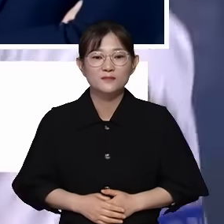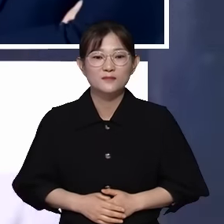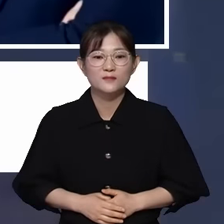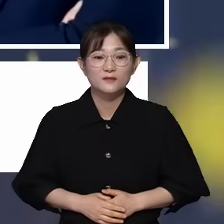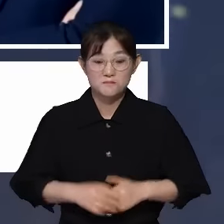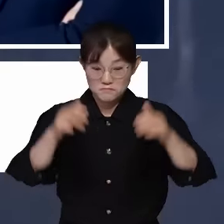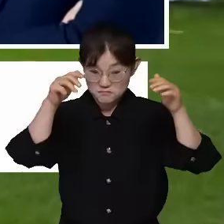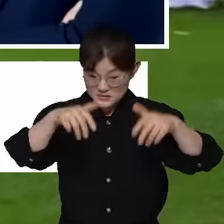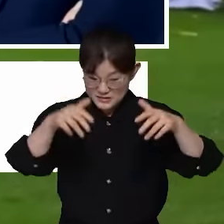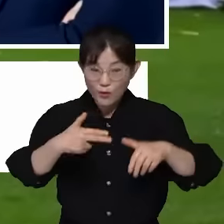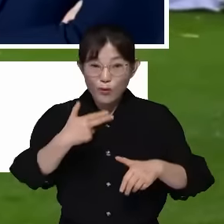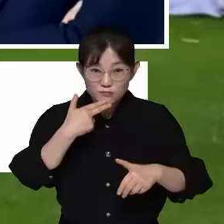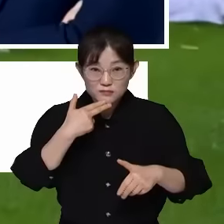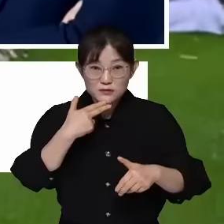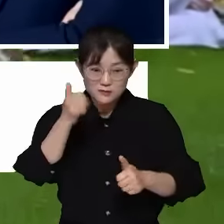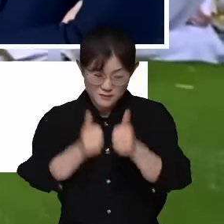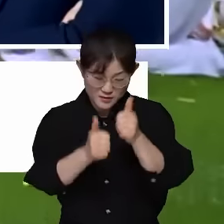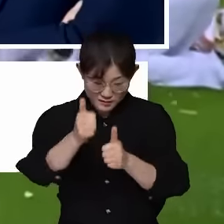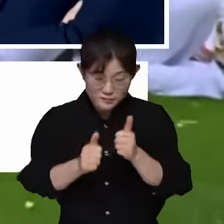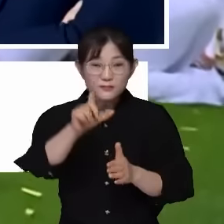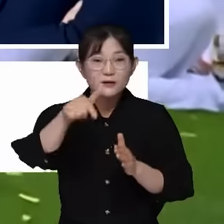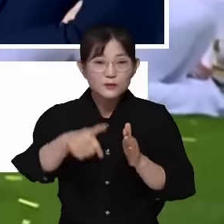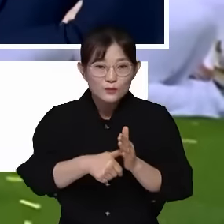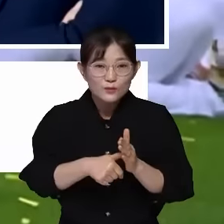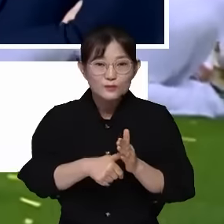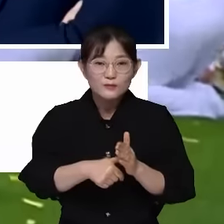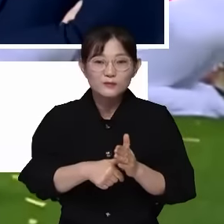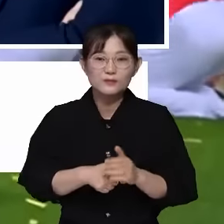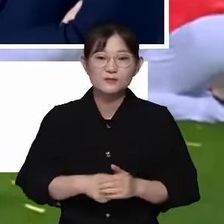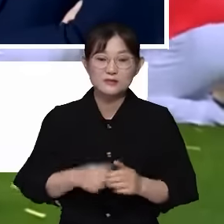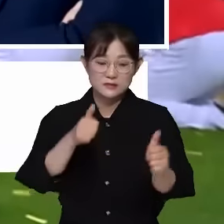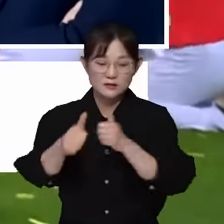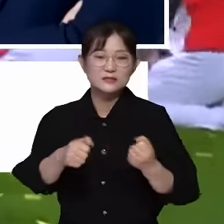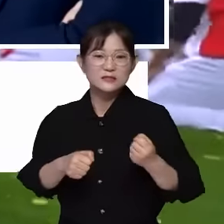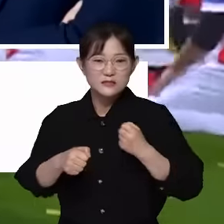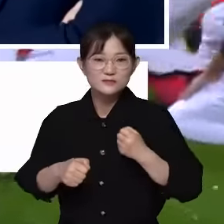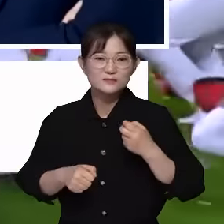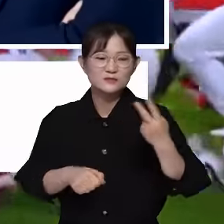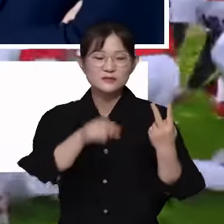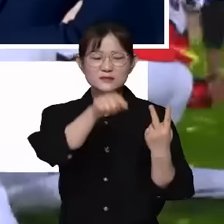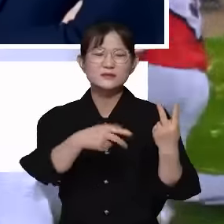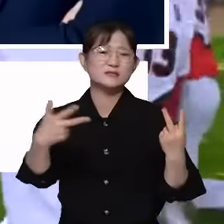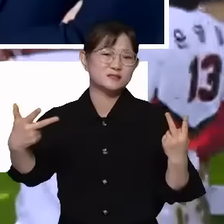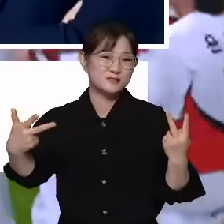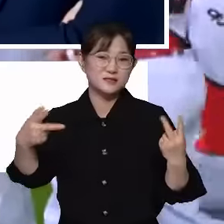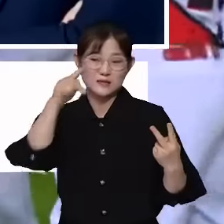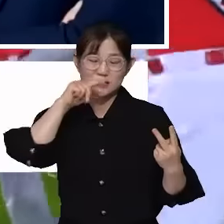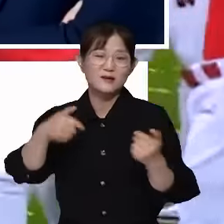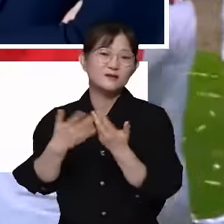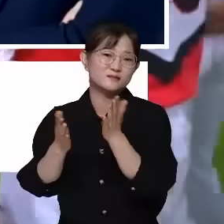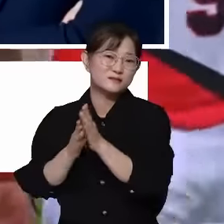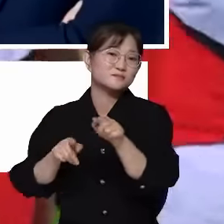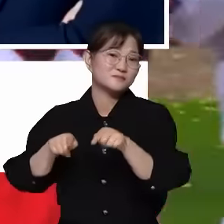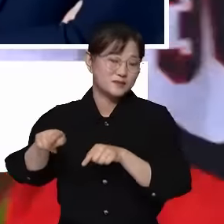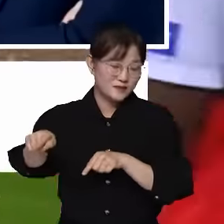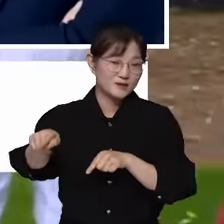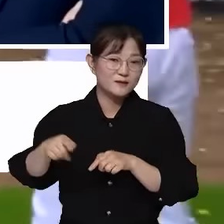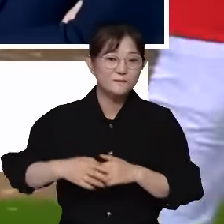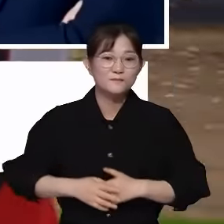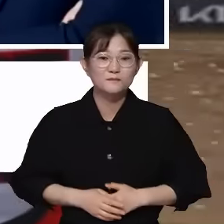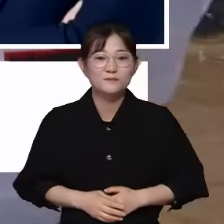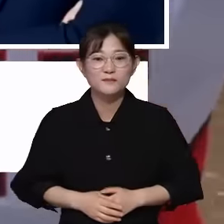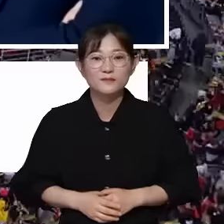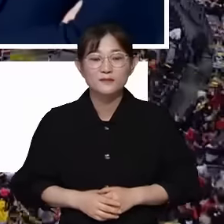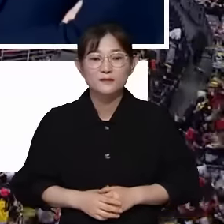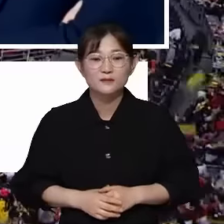갔어도 기아 전력이 삼성에게 거의 뭐 한 7대 2 정도로 앞서 있는 상황이었거든요. 기아는 기다리고